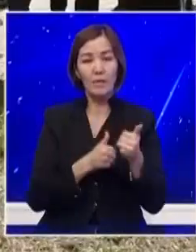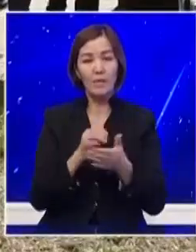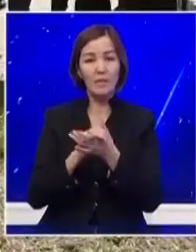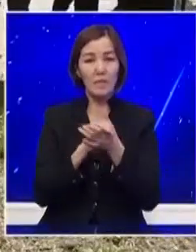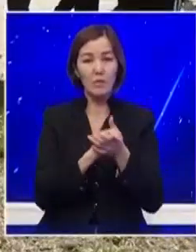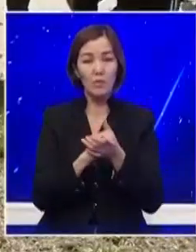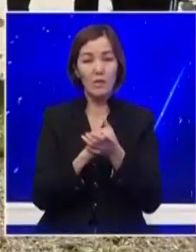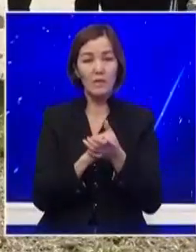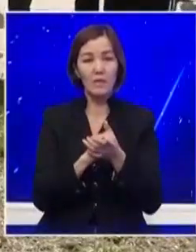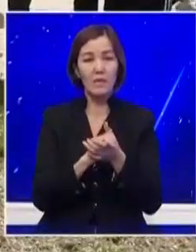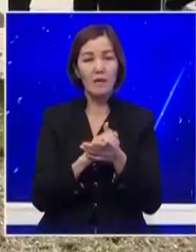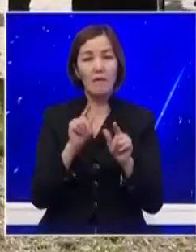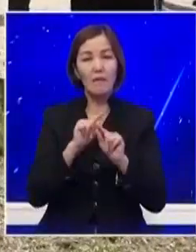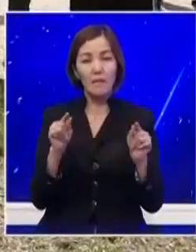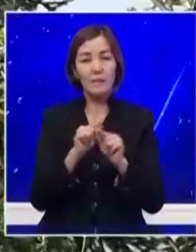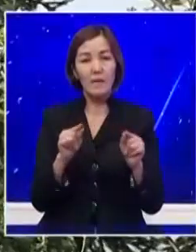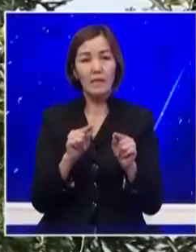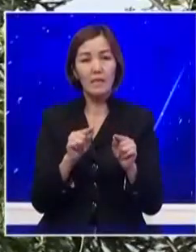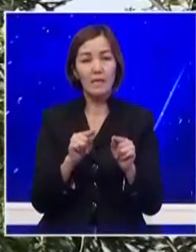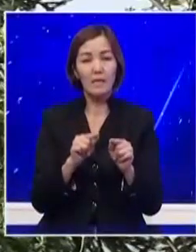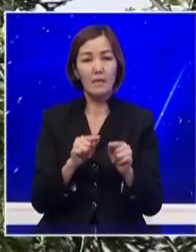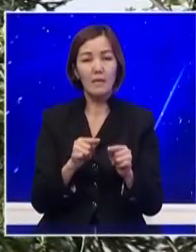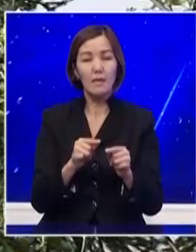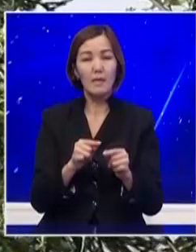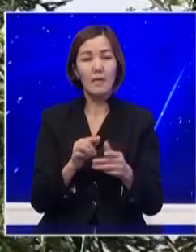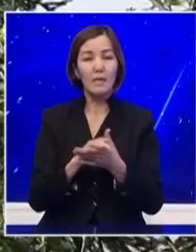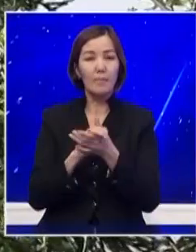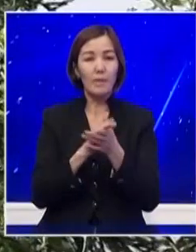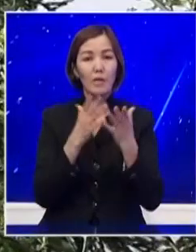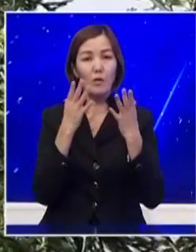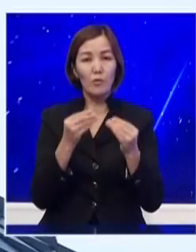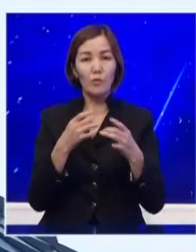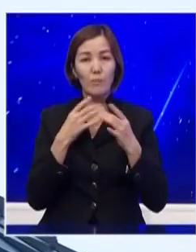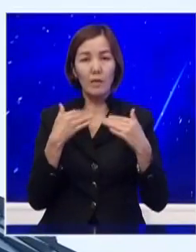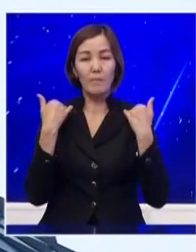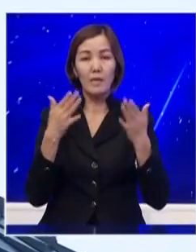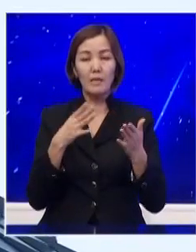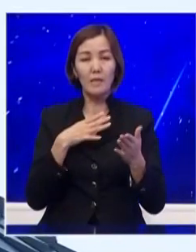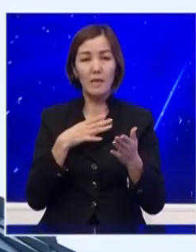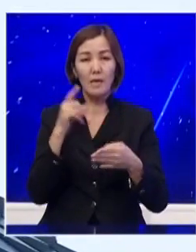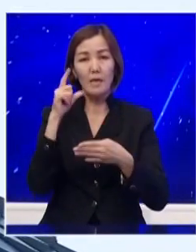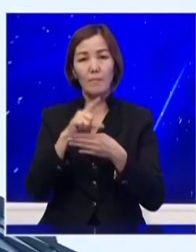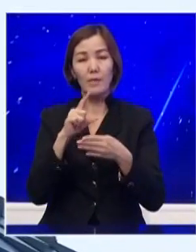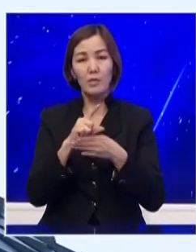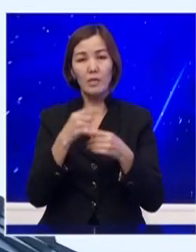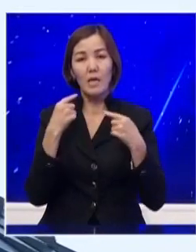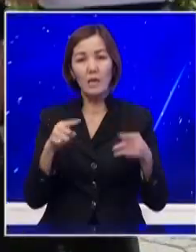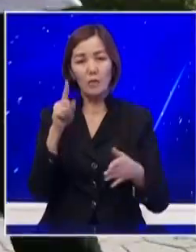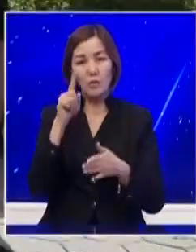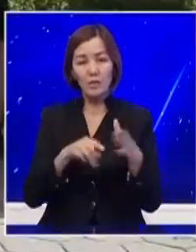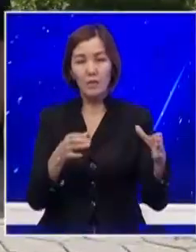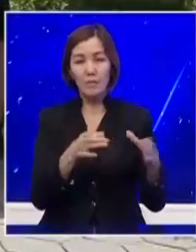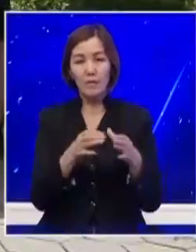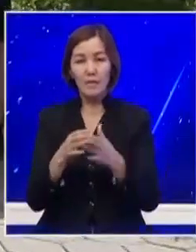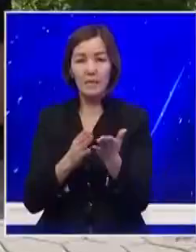пен ынтымақтықты насихаттайтын бірлік күніне арналып отыр. Үшқоңыр ауылындағы Асыл Ата мешітіне түрлі діни